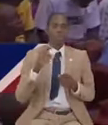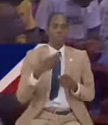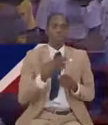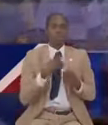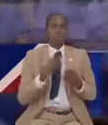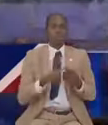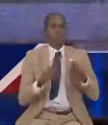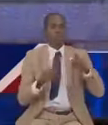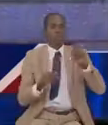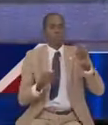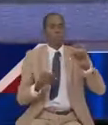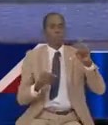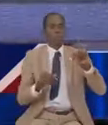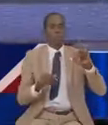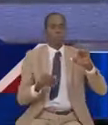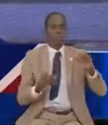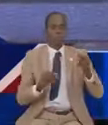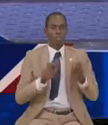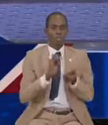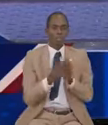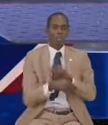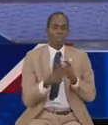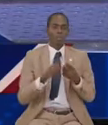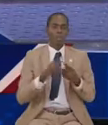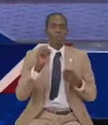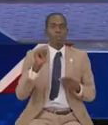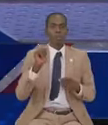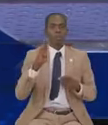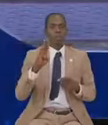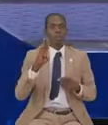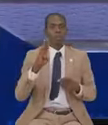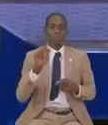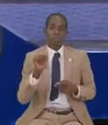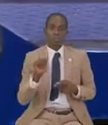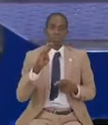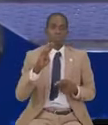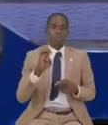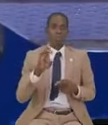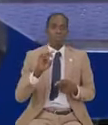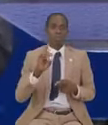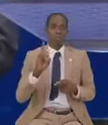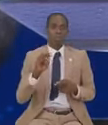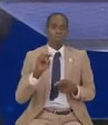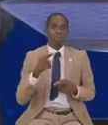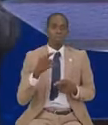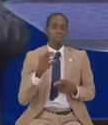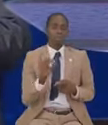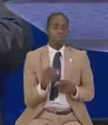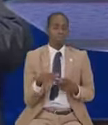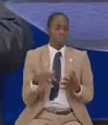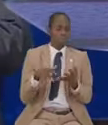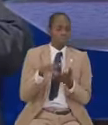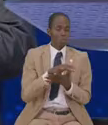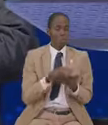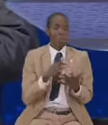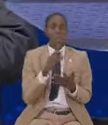mais sont des compagnons en pureté compagnons en prière sont des compagnons